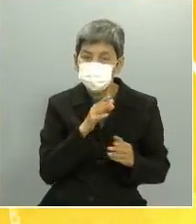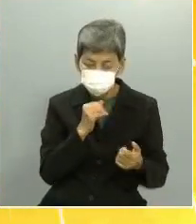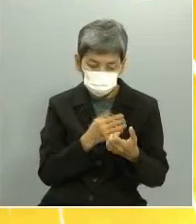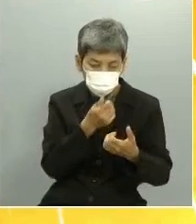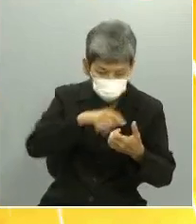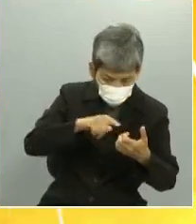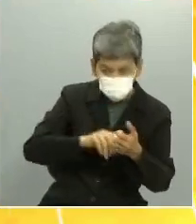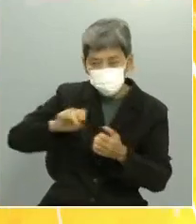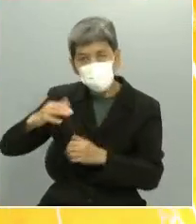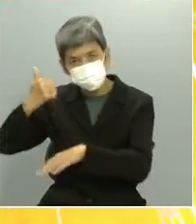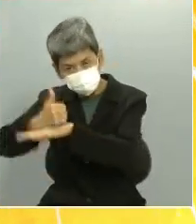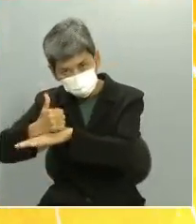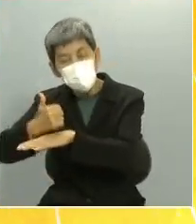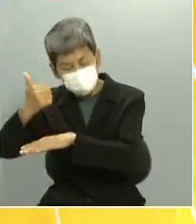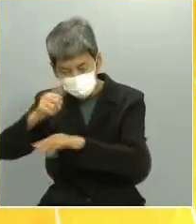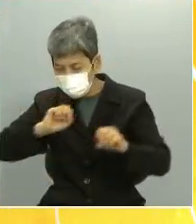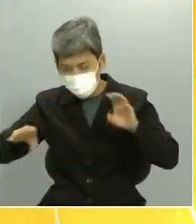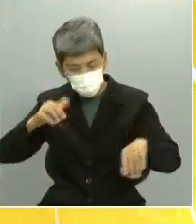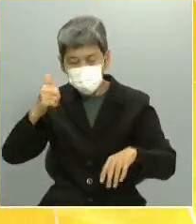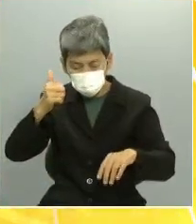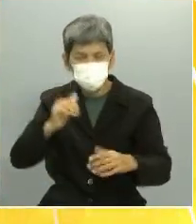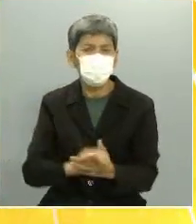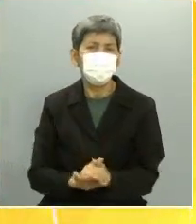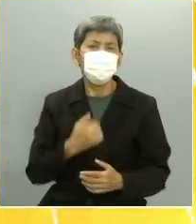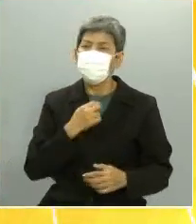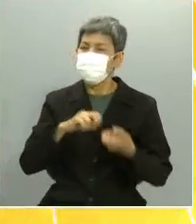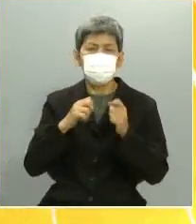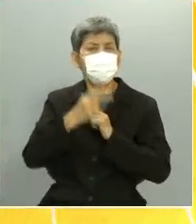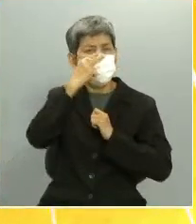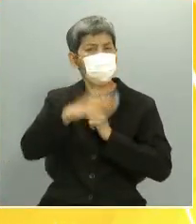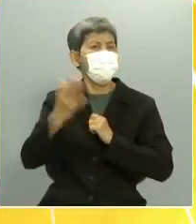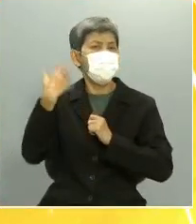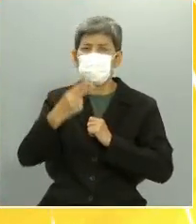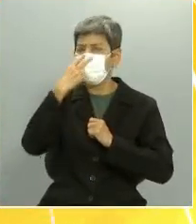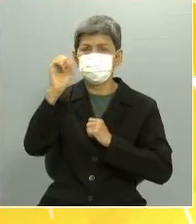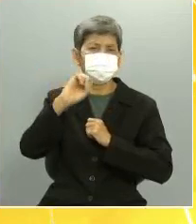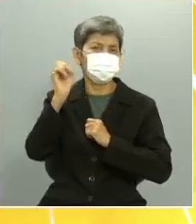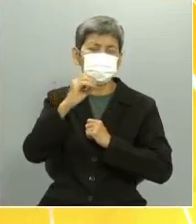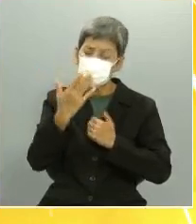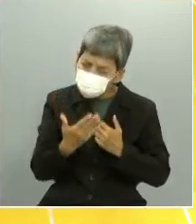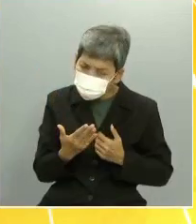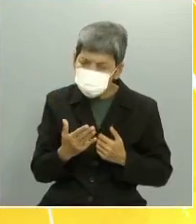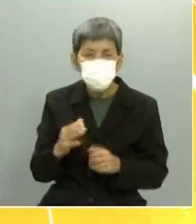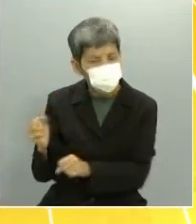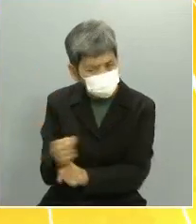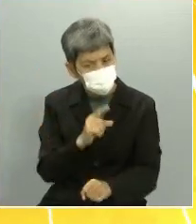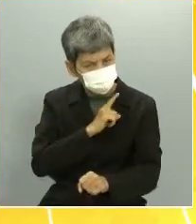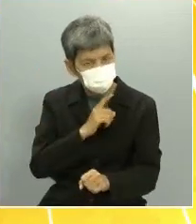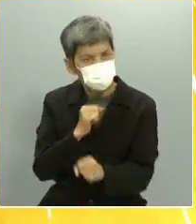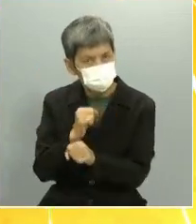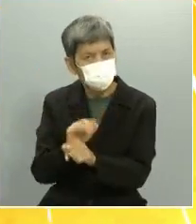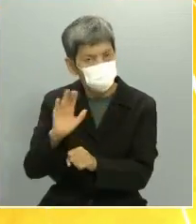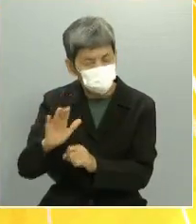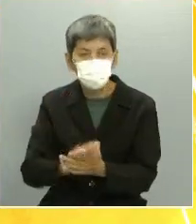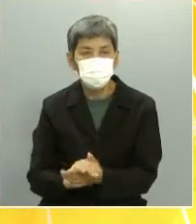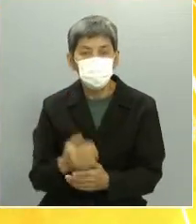างการเขาแจ้งหัวหน้าหน่วยรักษาความสะอาดเขาสองทางก็จะเห็นปัญหาละแต่ก่อนเราไม่เคยบอกว่านี่คือหน้าที่ของเขาไม่ใช่จ็อบเดสคริปชันเขาเ